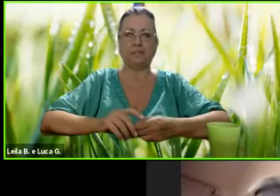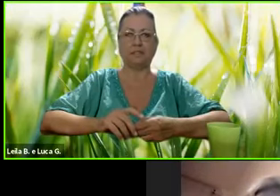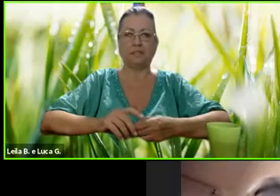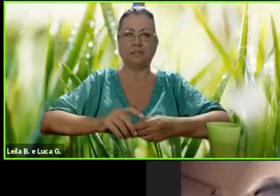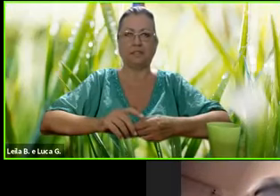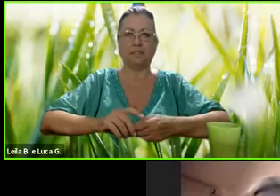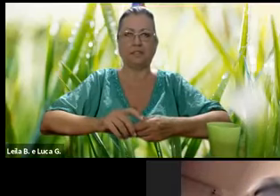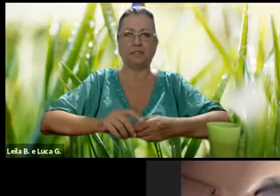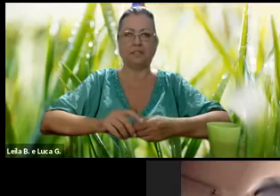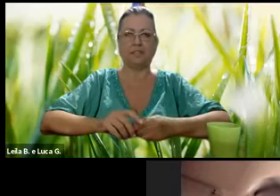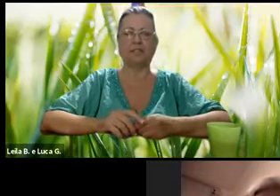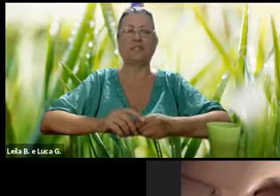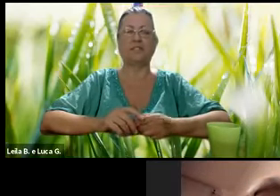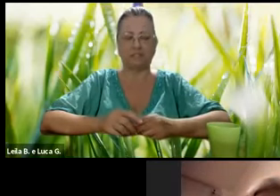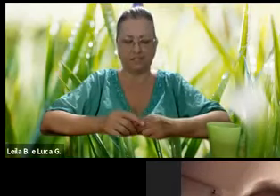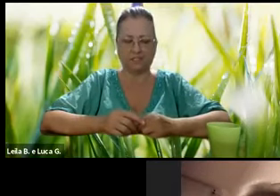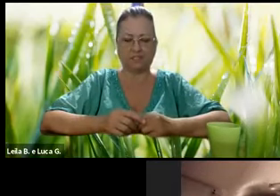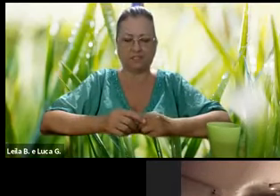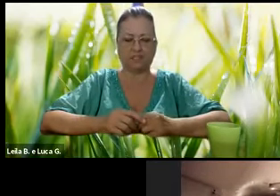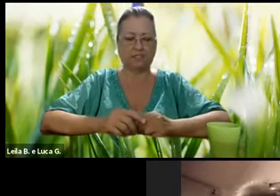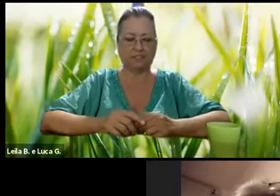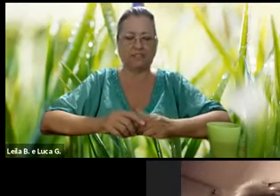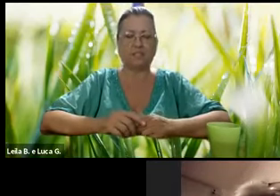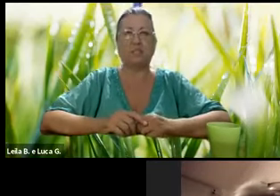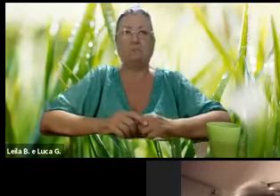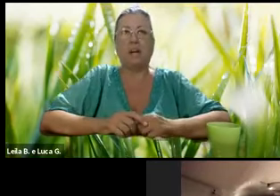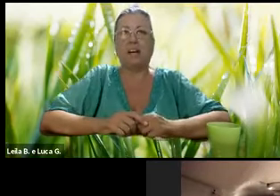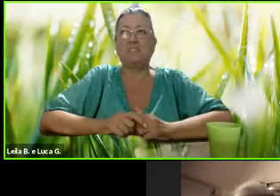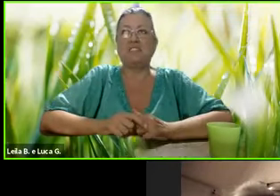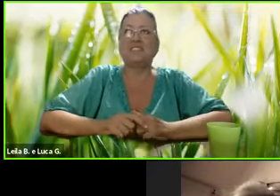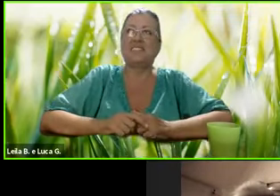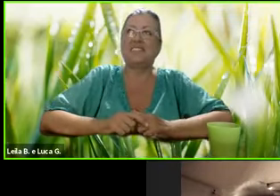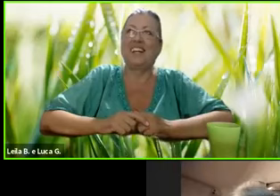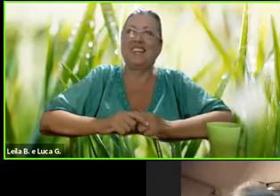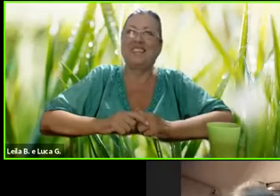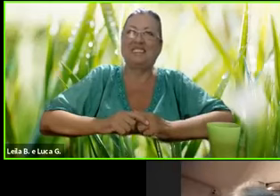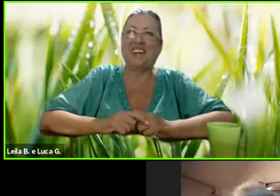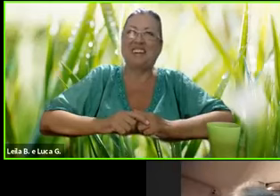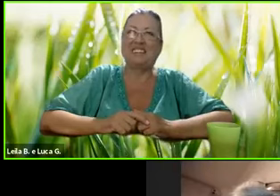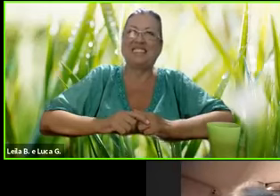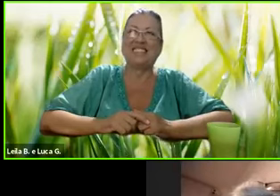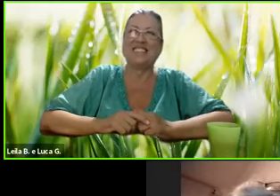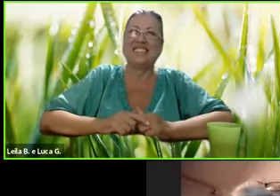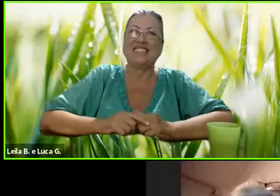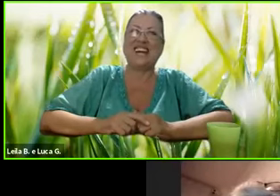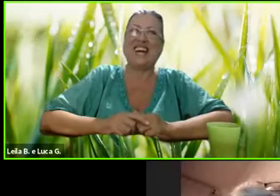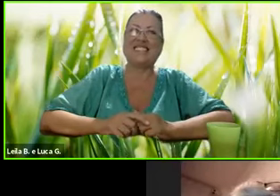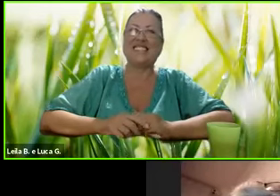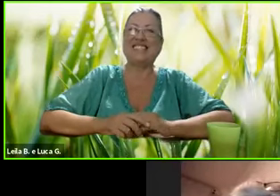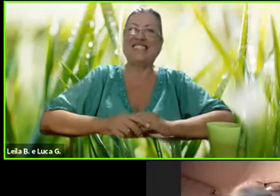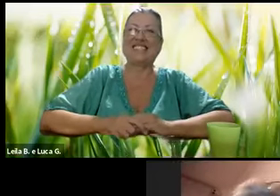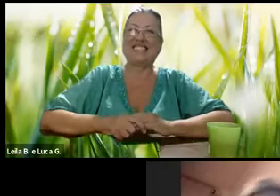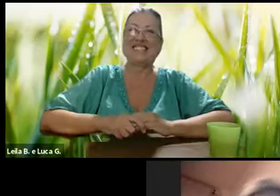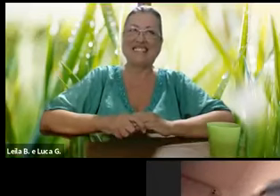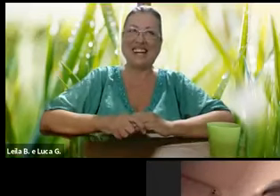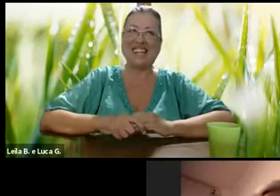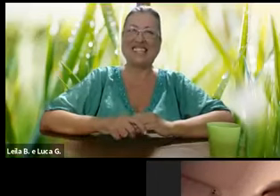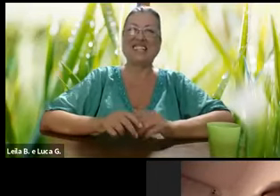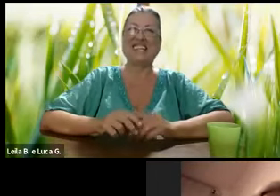vogliamo viaggiare basso o volare in alto, ecco. Brava, bravo,